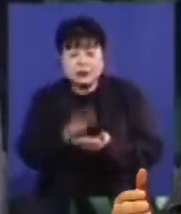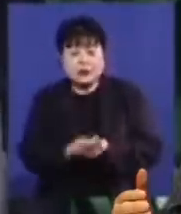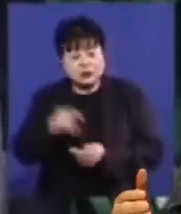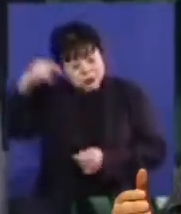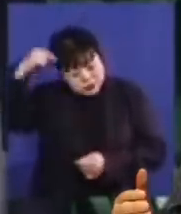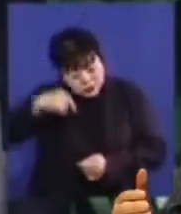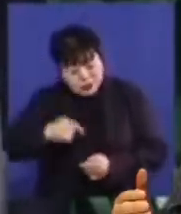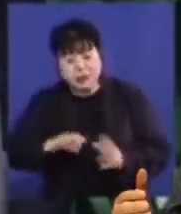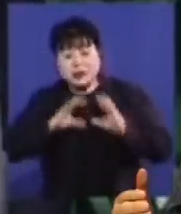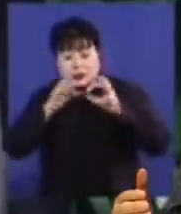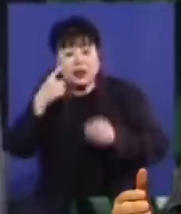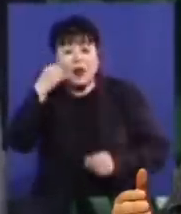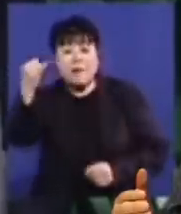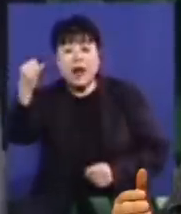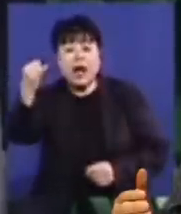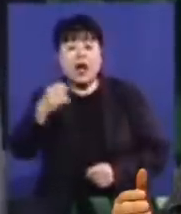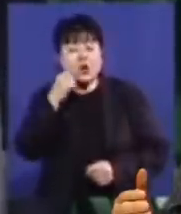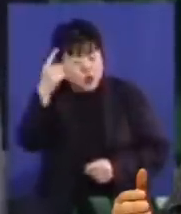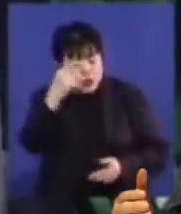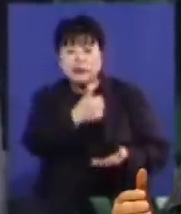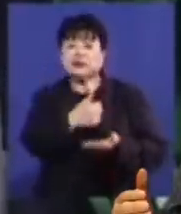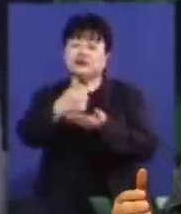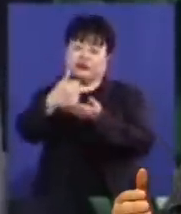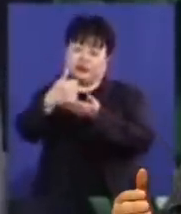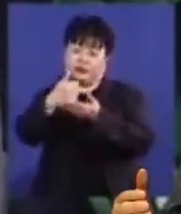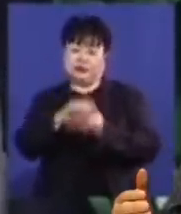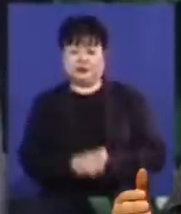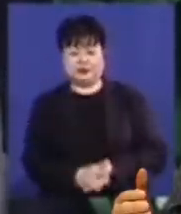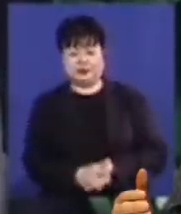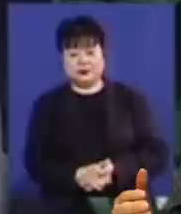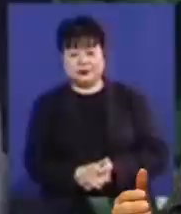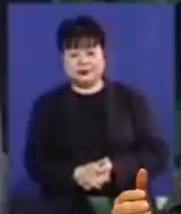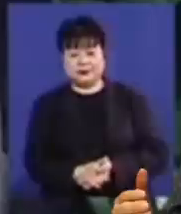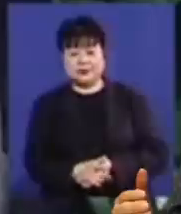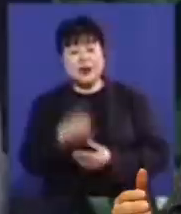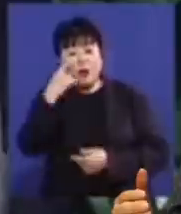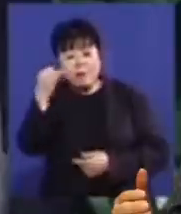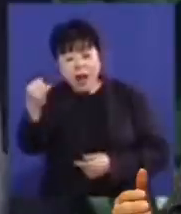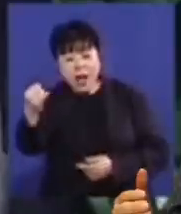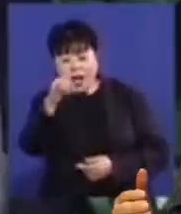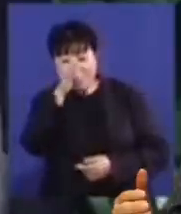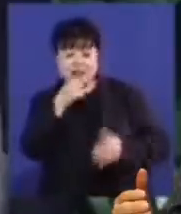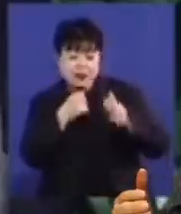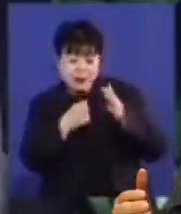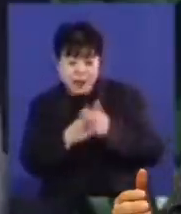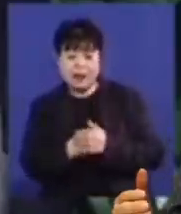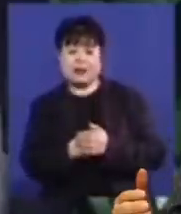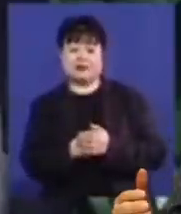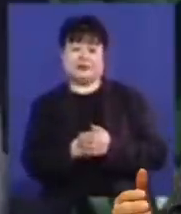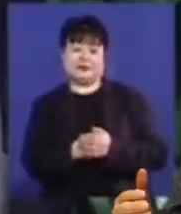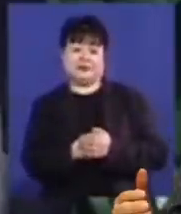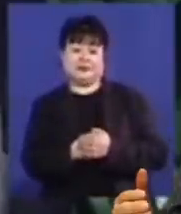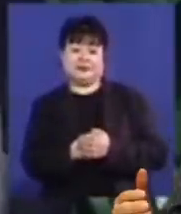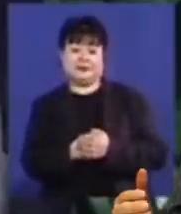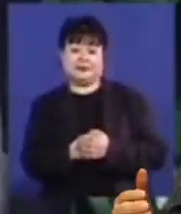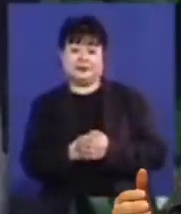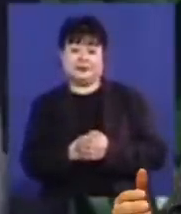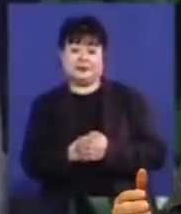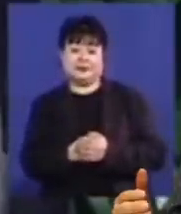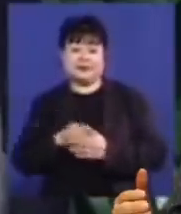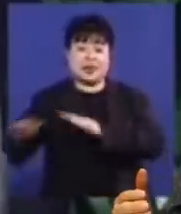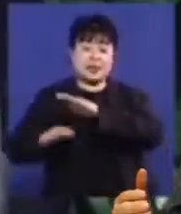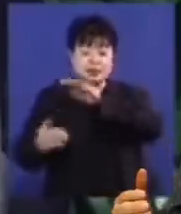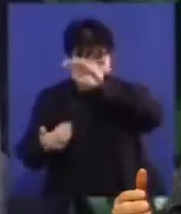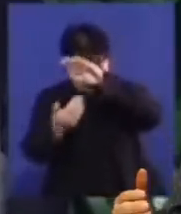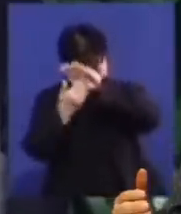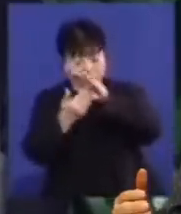이 세상에 어머니만큼 위대한 분이 없습니다. 어머니가 있기 때문에 한 가정도